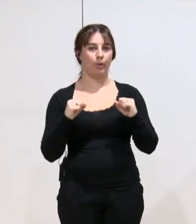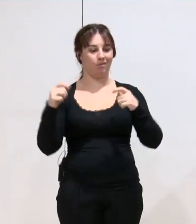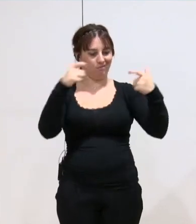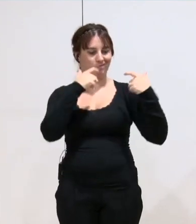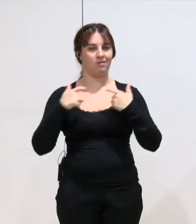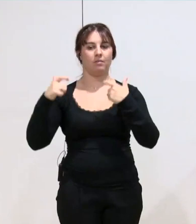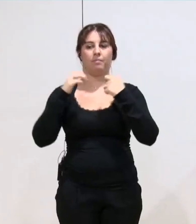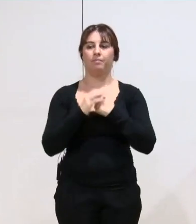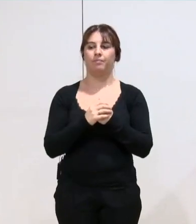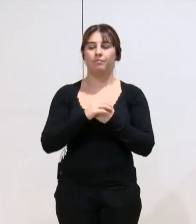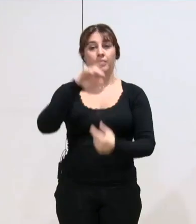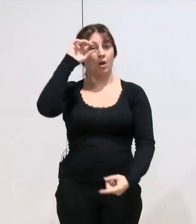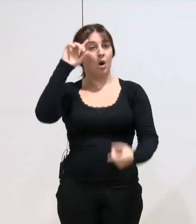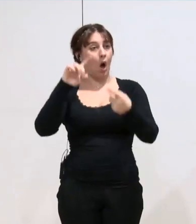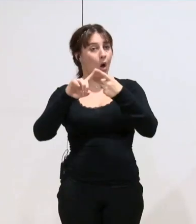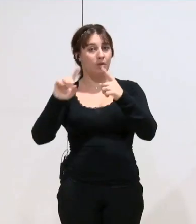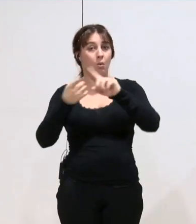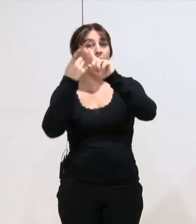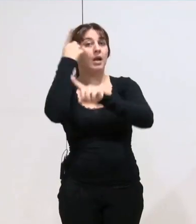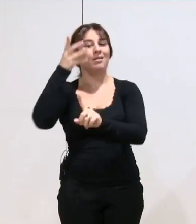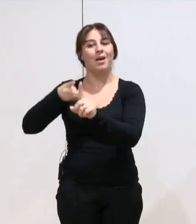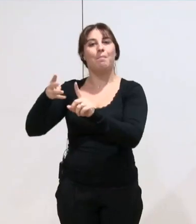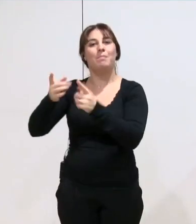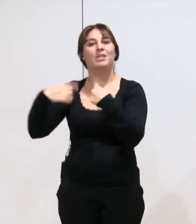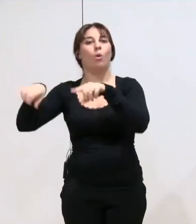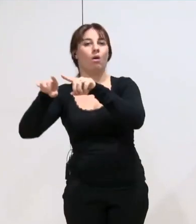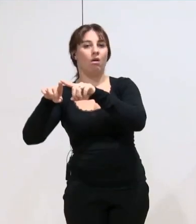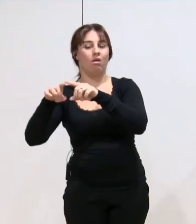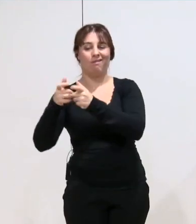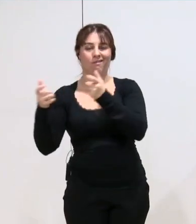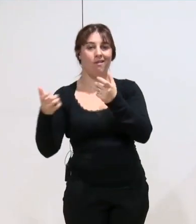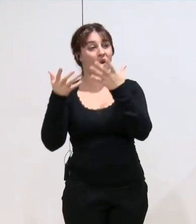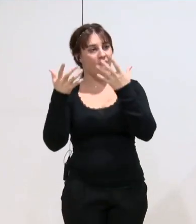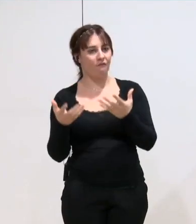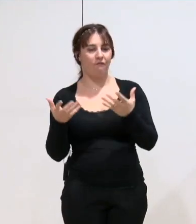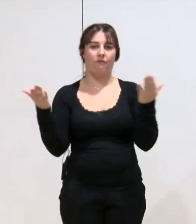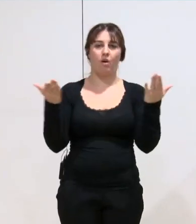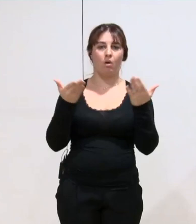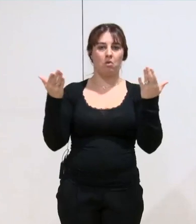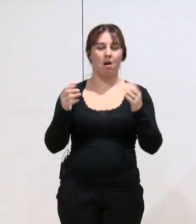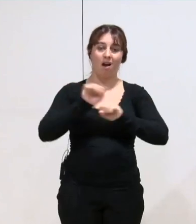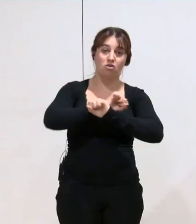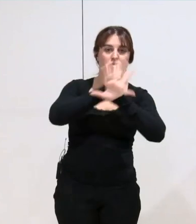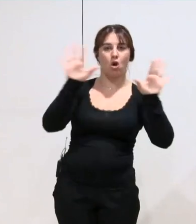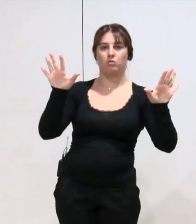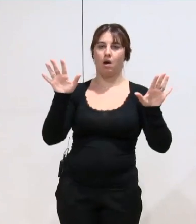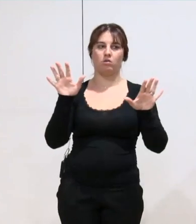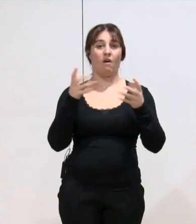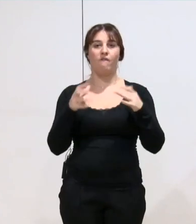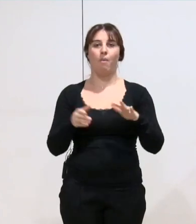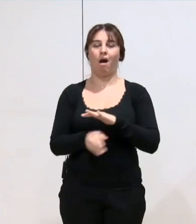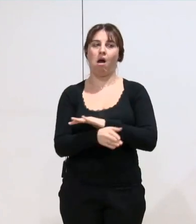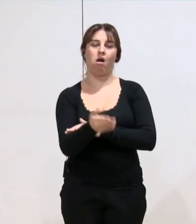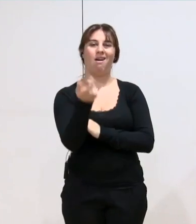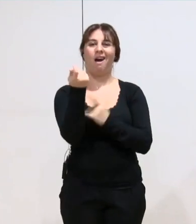l'ambition principale des membres de cette mission a bien été de pouvoir satisfaire à une parfaite transparence dans l'utilisation faite de